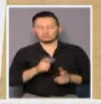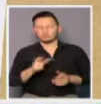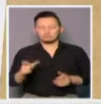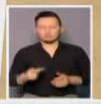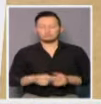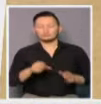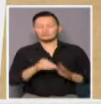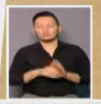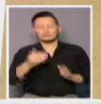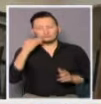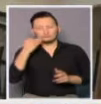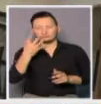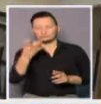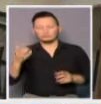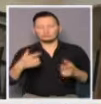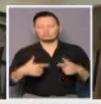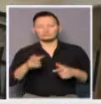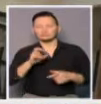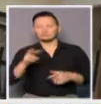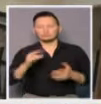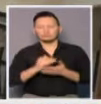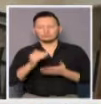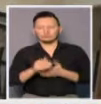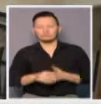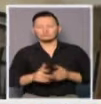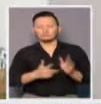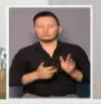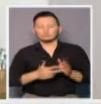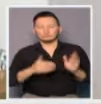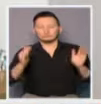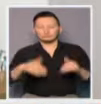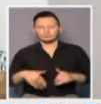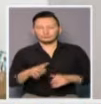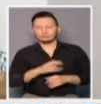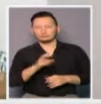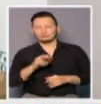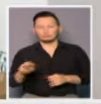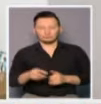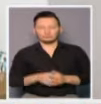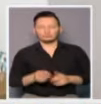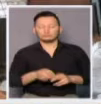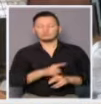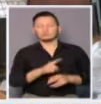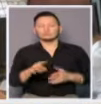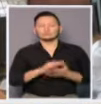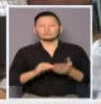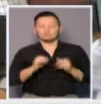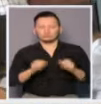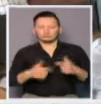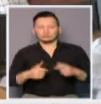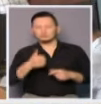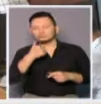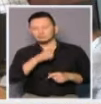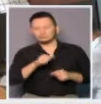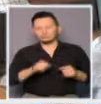Из них более 400 набрали высокие баллы, более 800 показали низкие результаты. Теперь они будут повторно сдавать пробные